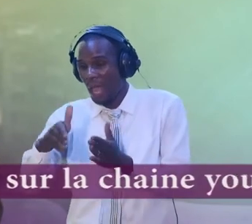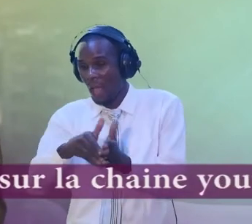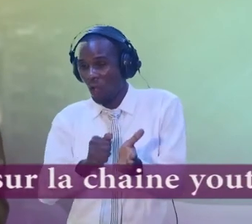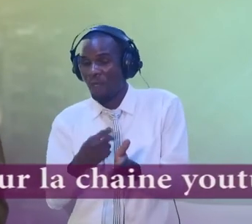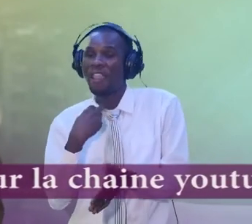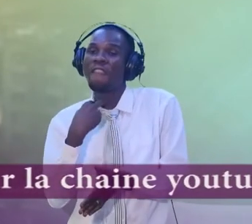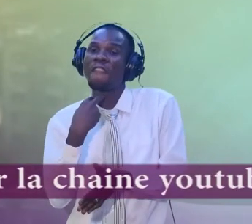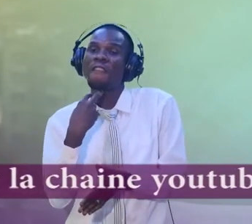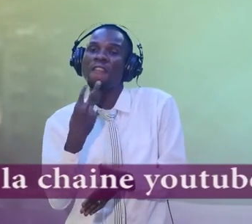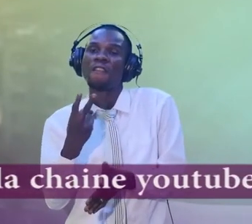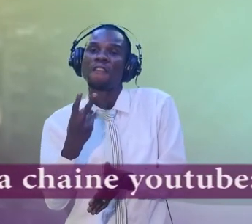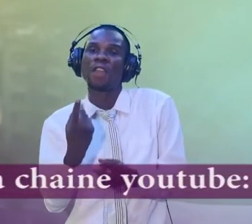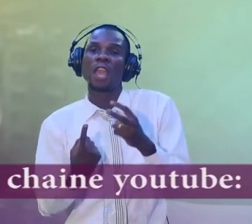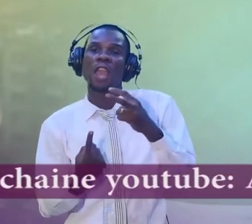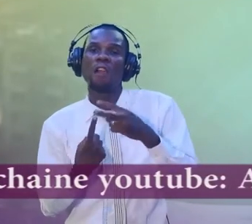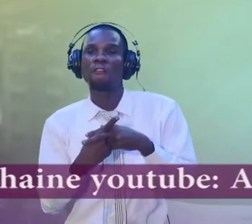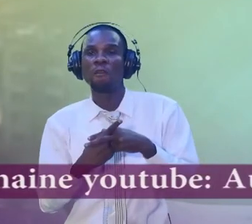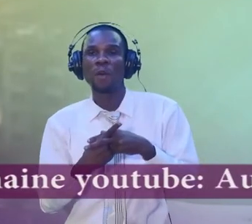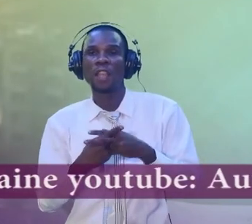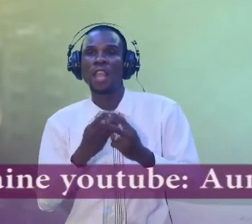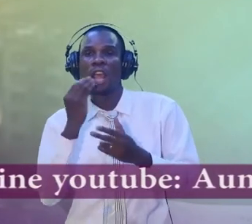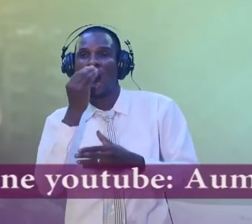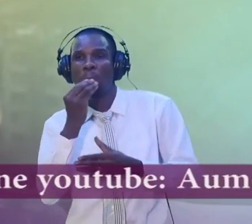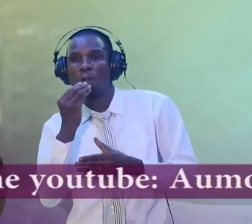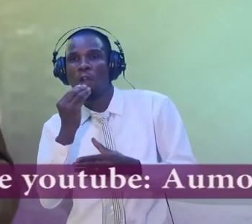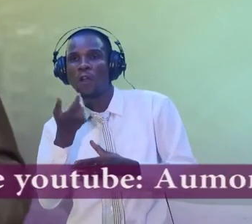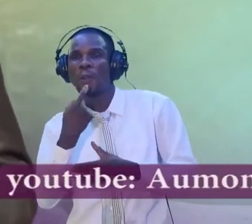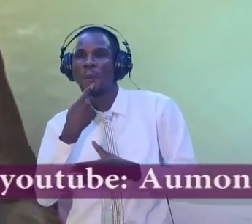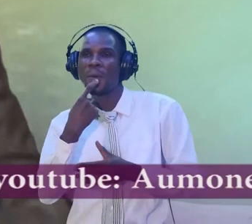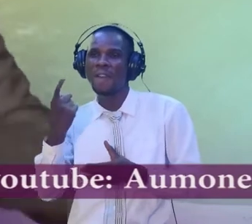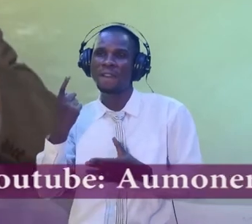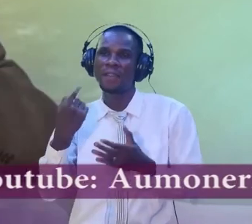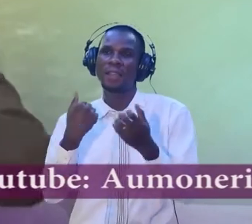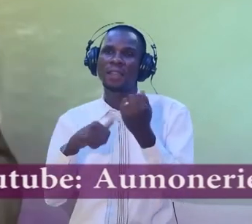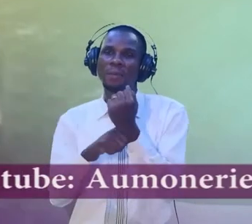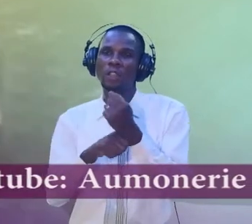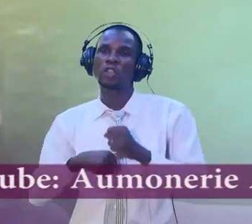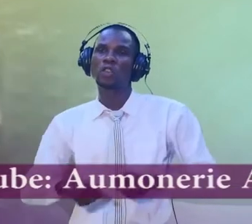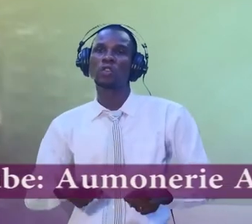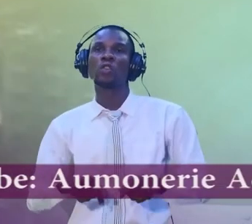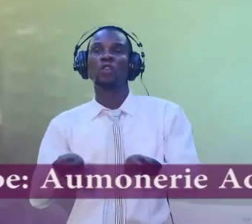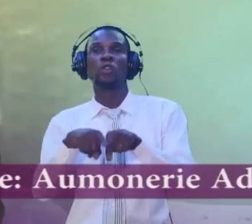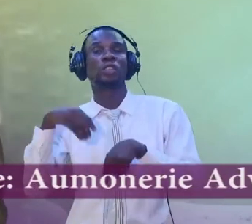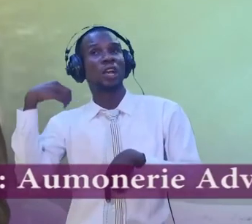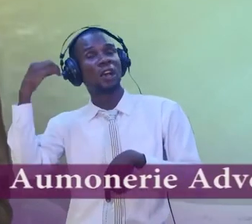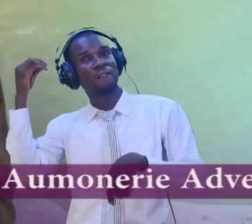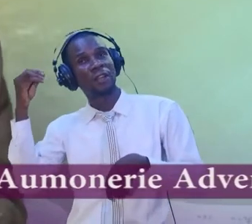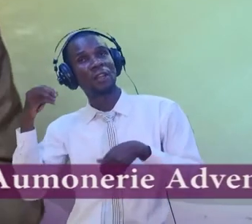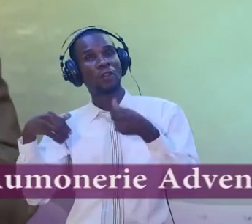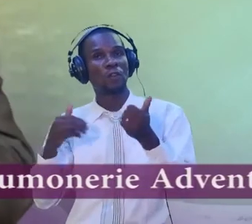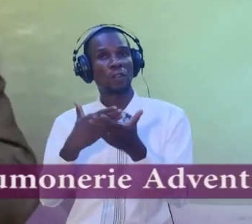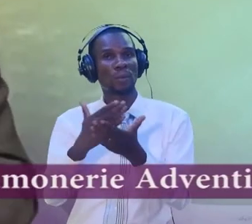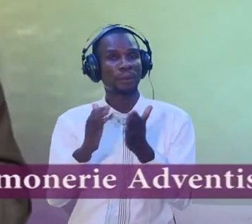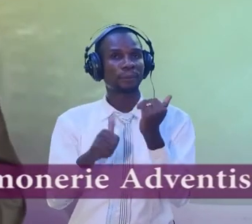na wanaweza kuiga tabia za watu na maneno ya watu, wanaweza kuiga hata mwenendo, kuiga hata mwenendo ya